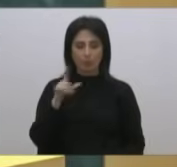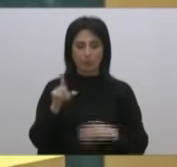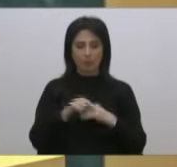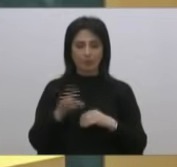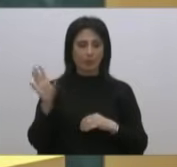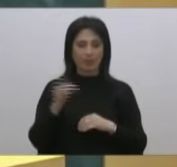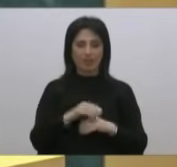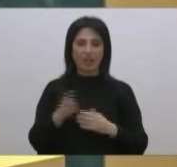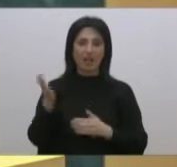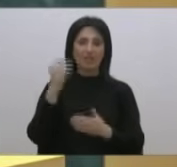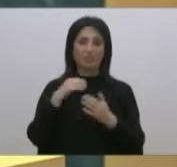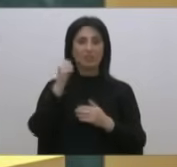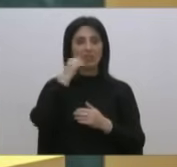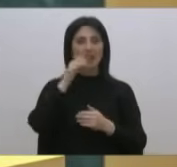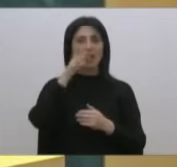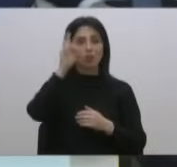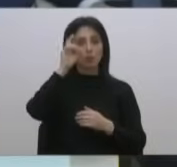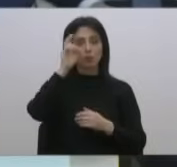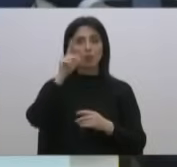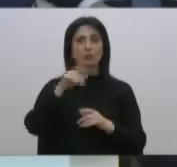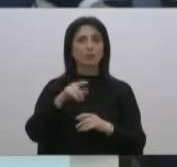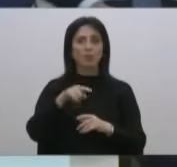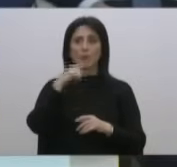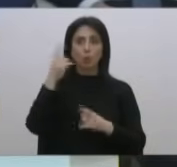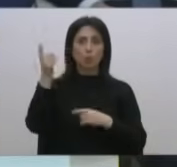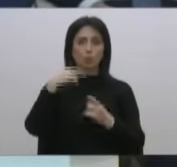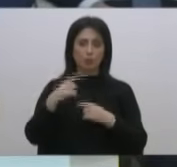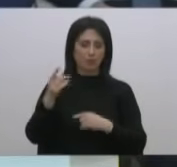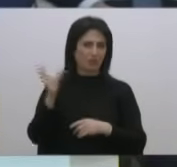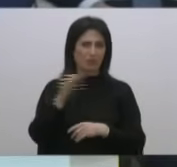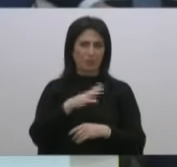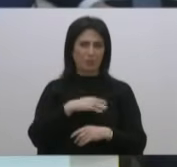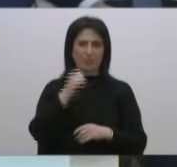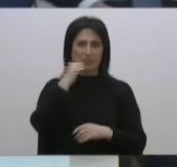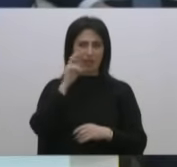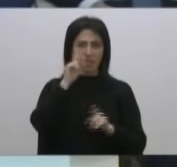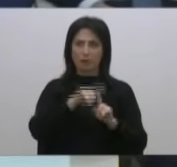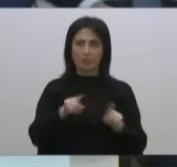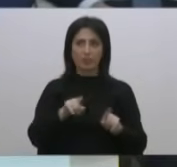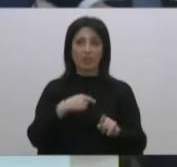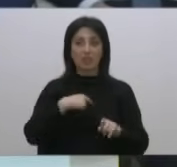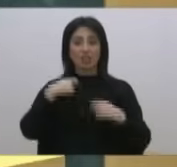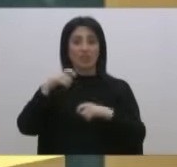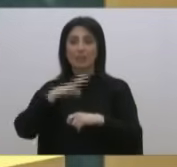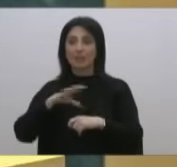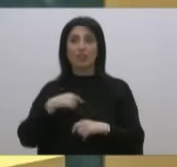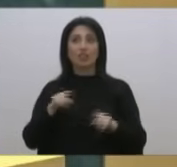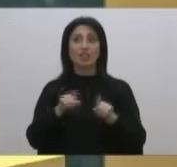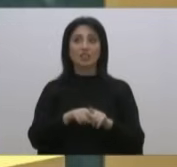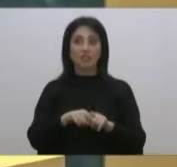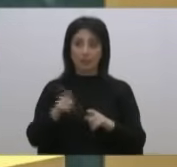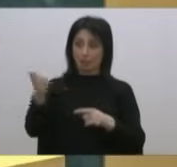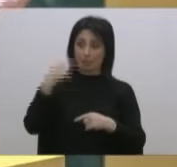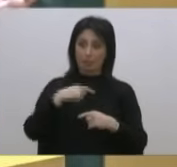რუსეთთან ყველაფერი შემოდიოდა წინა ხელისუფლების დროსაც. რუსეთთან არაფერი არ იყო და იქიდან შემოდიოდა ყველაფერი, ჩვენ ვერ გაგქონდა. ჩვენ გავაკეთეთ ის, რომ